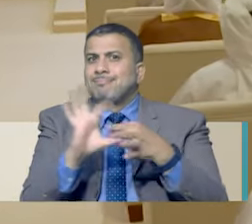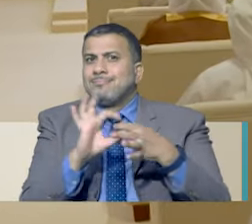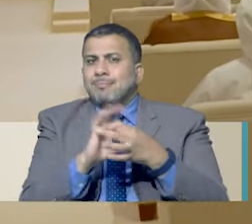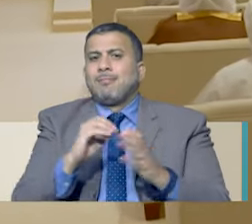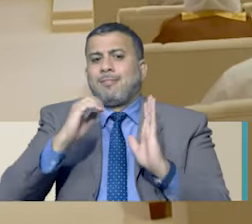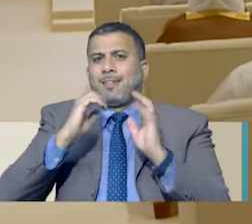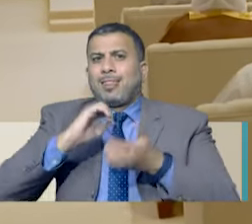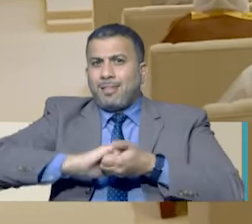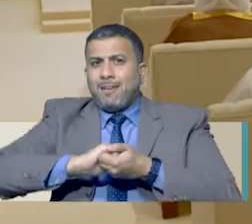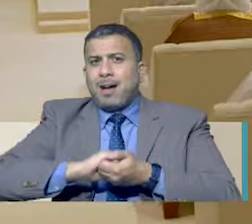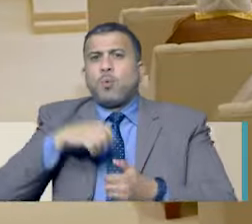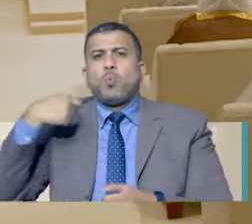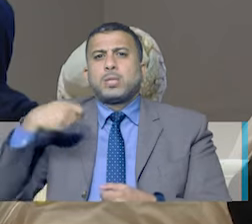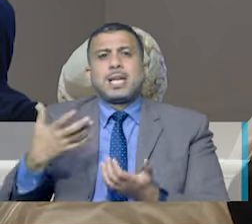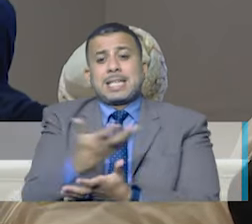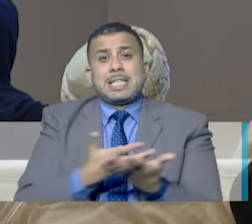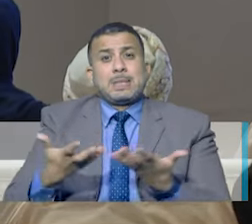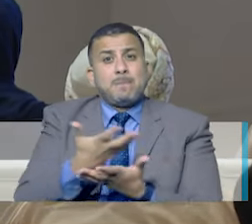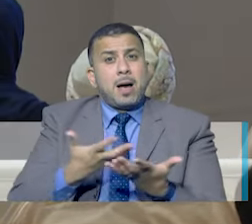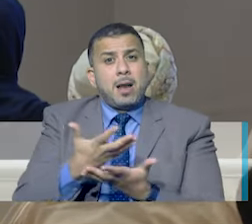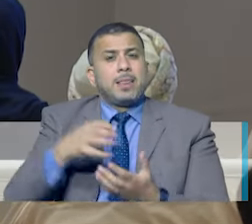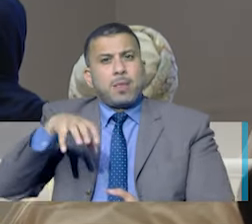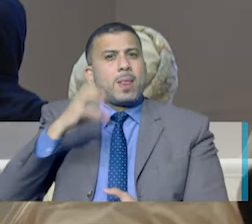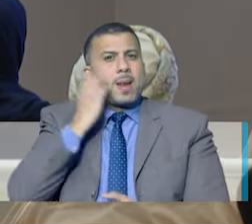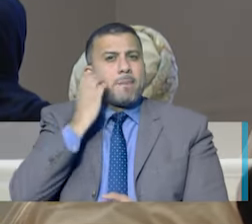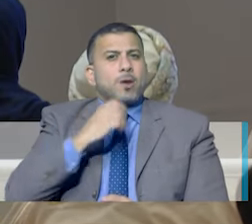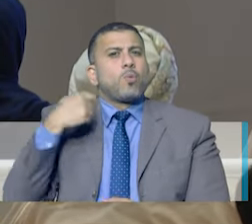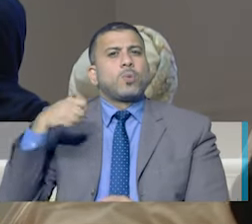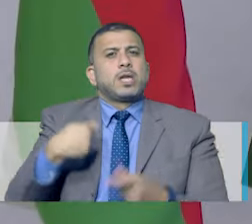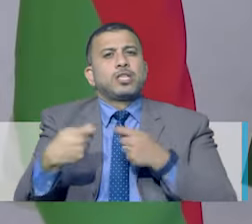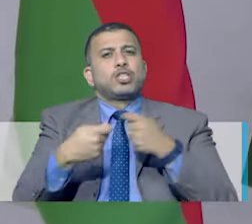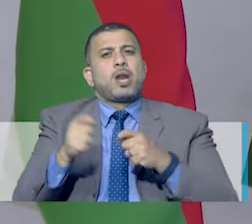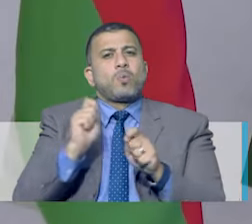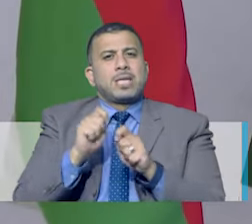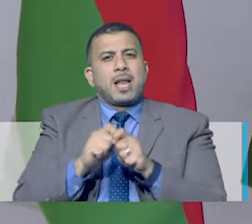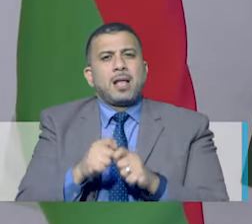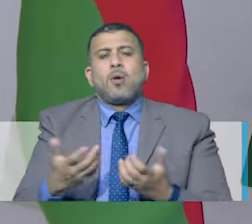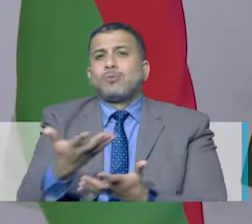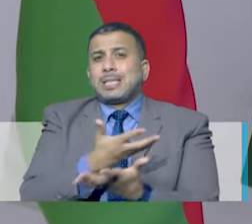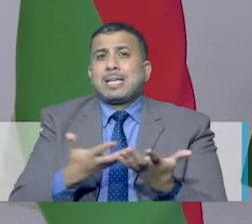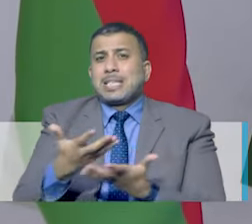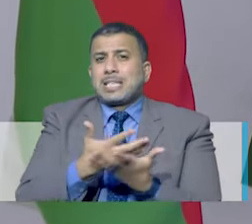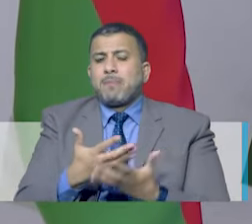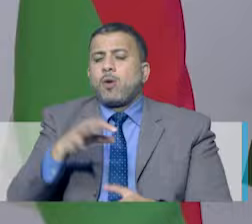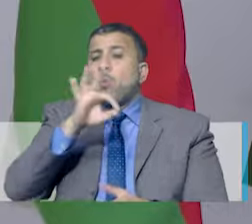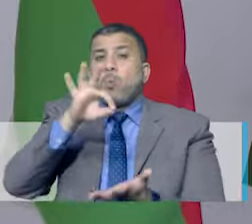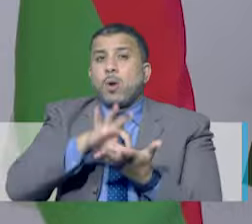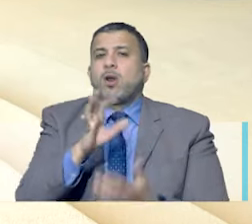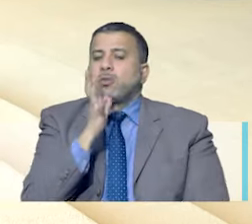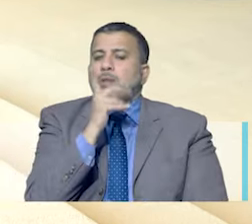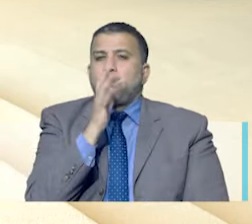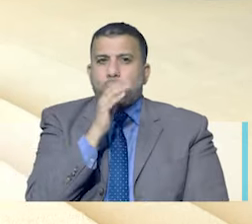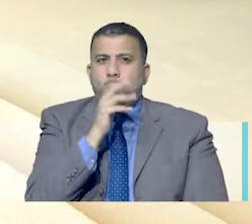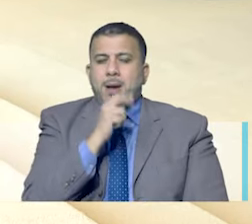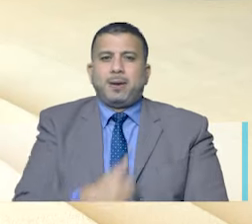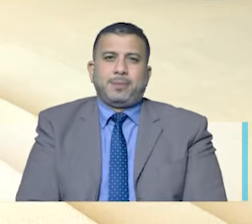الاتفاقيات الموقعه بين وزاره الاستثمار في دوله الامارات ووزاره التجاره والصناعه وترويج الاستثمار